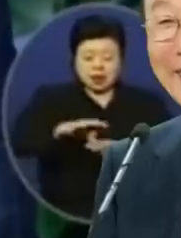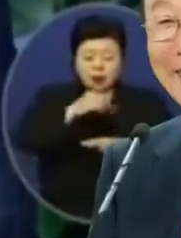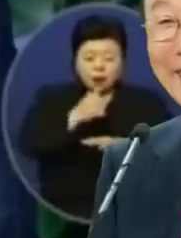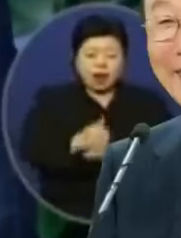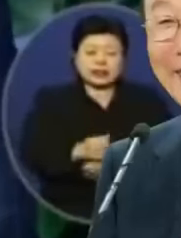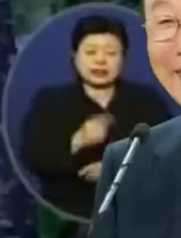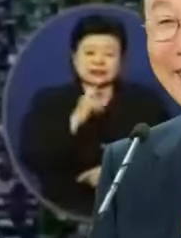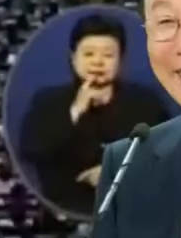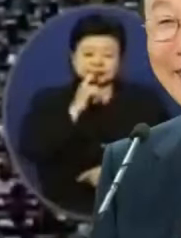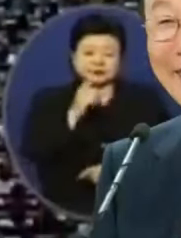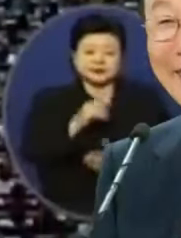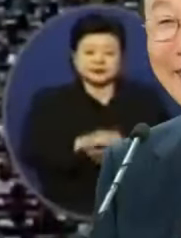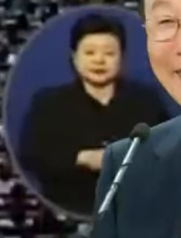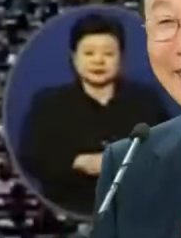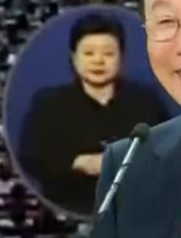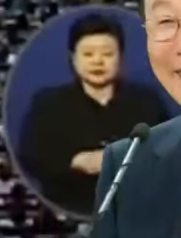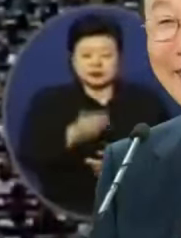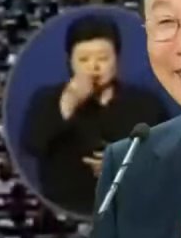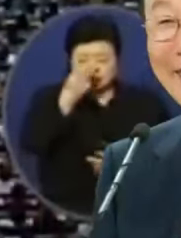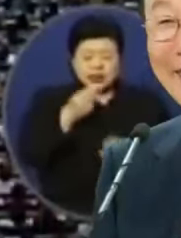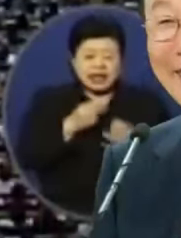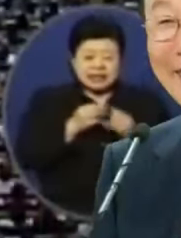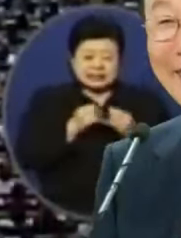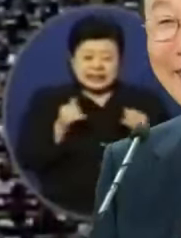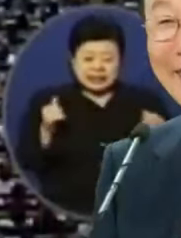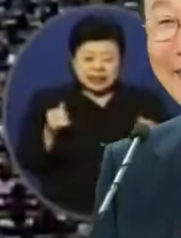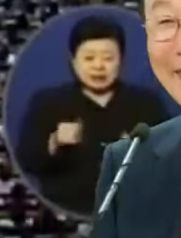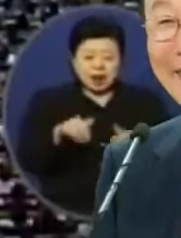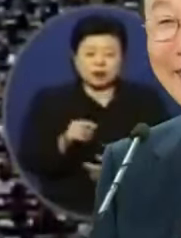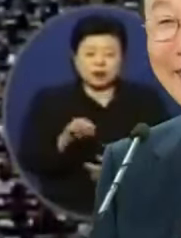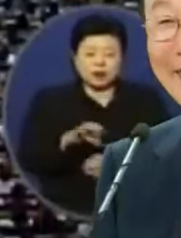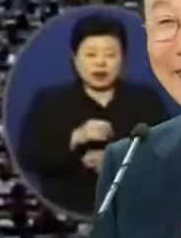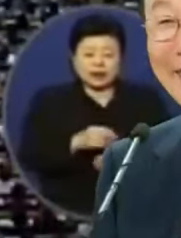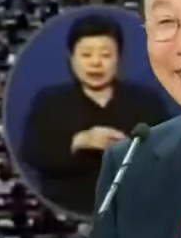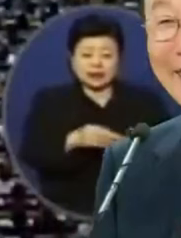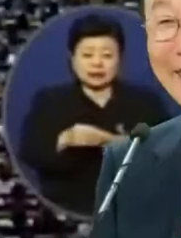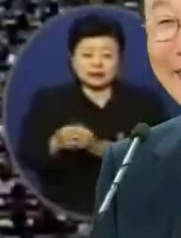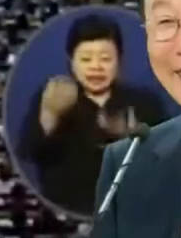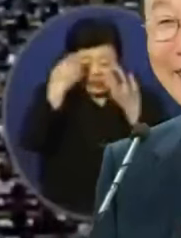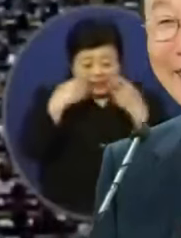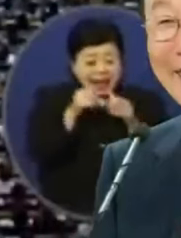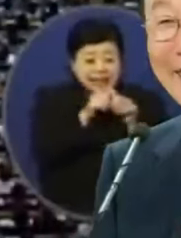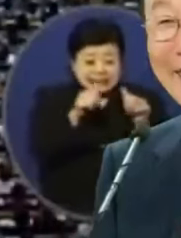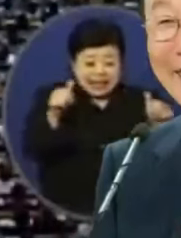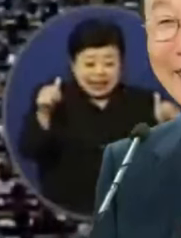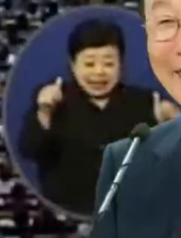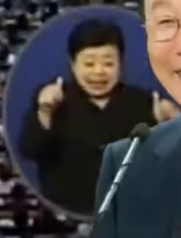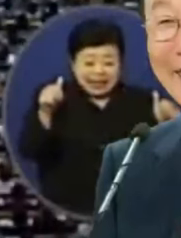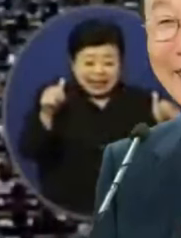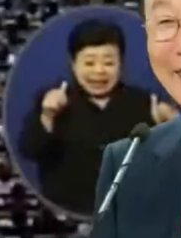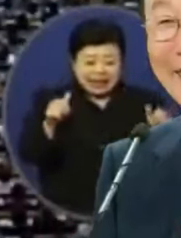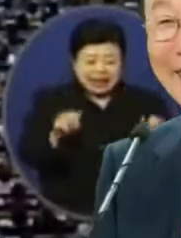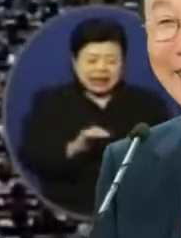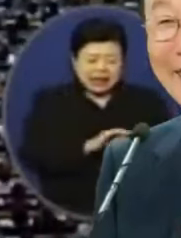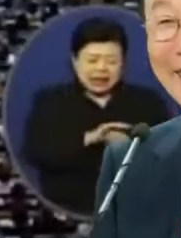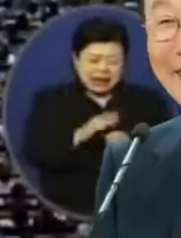역시 유대인의 포로가 다니엘이라는 사람을 너무